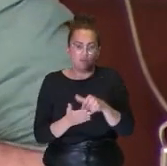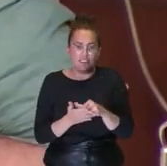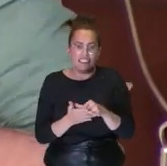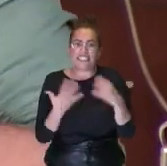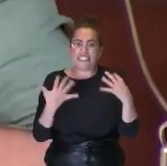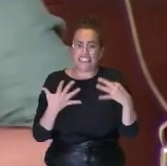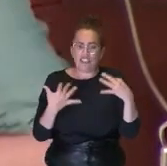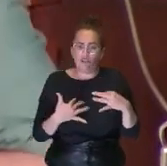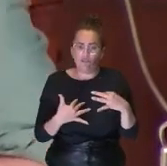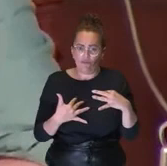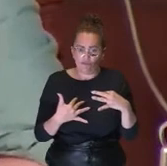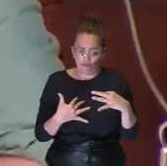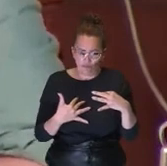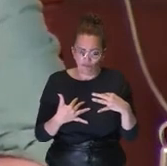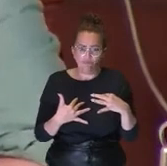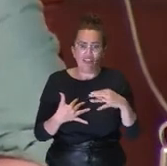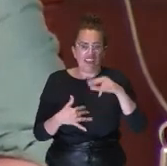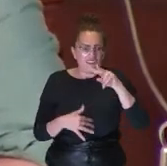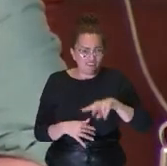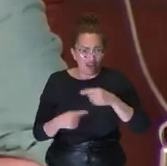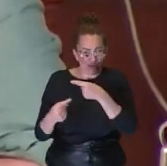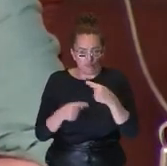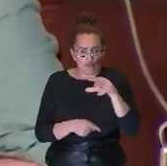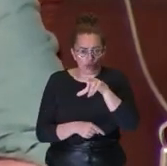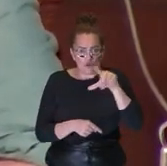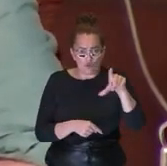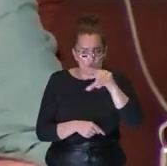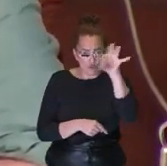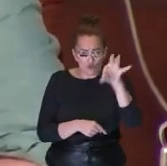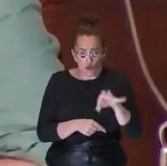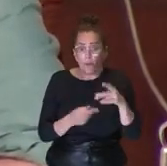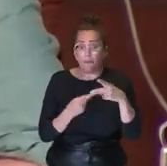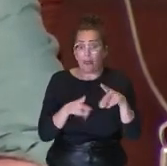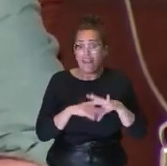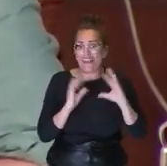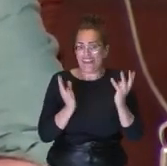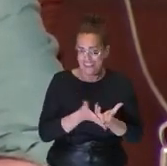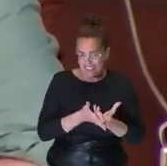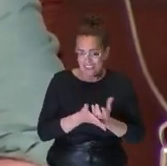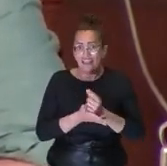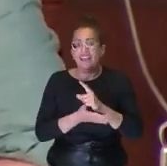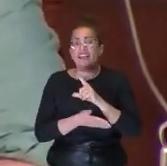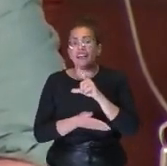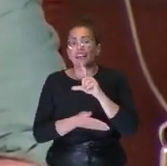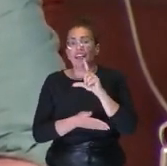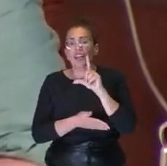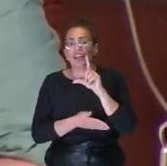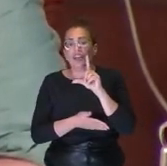logements sociaux, ce qui représentait 32% du total des permis. Et entre 2020 et 2022, c'est